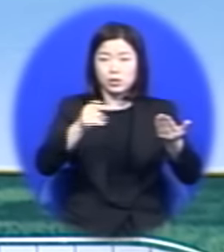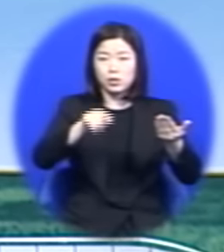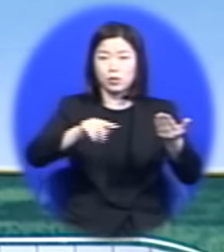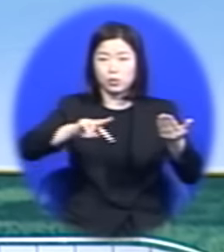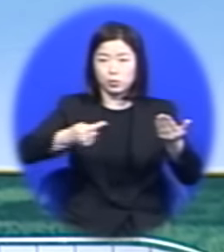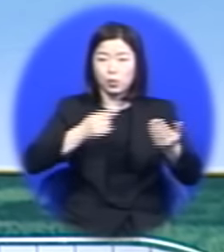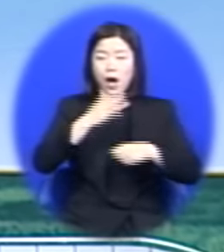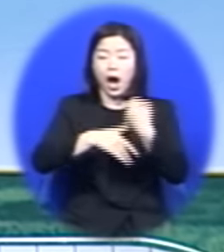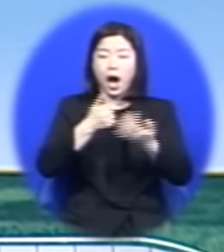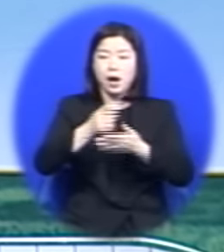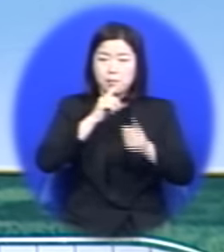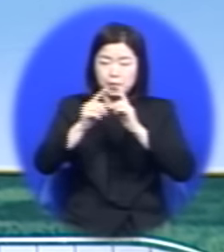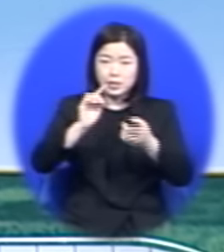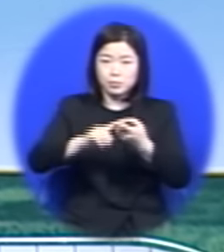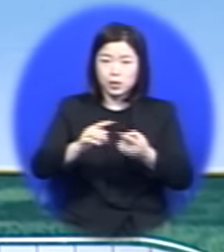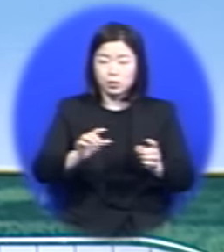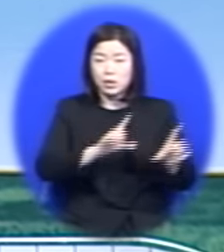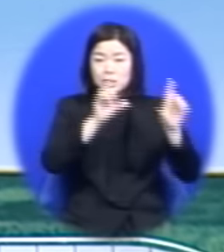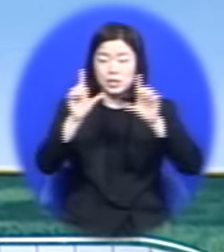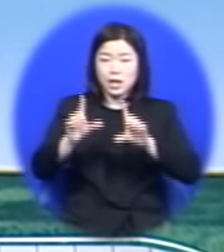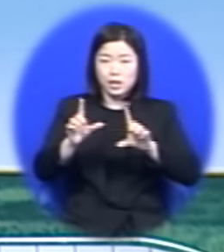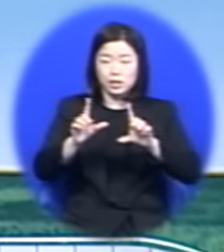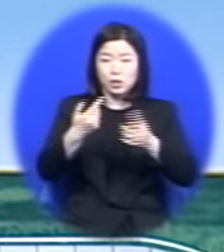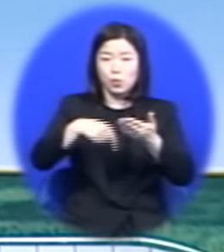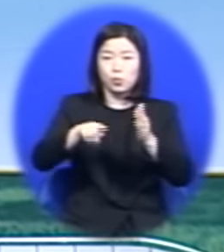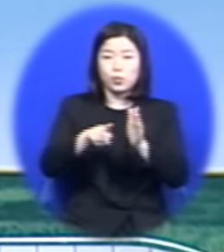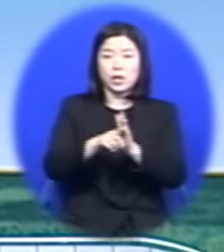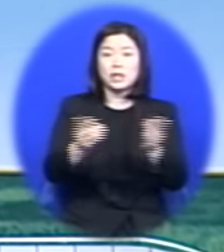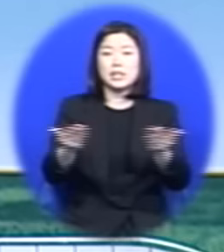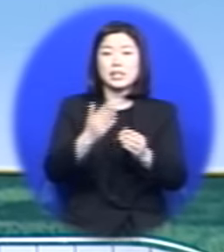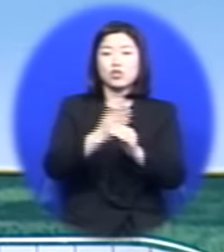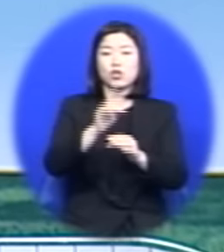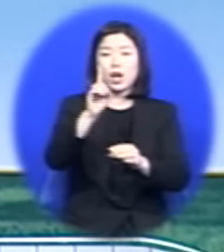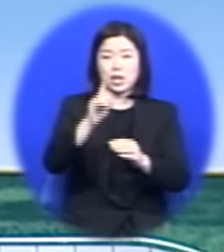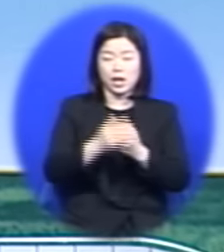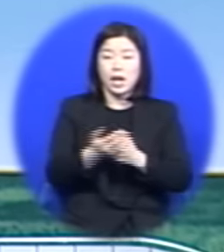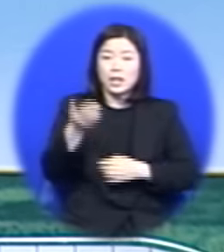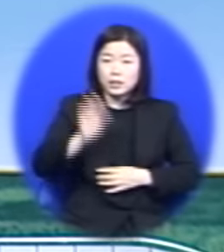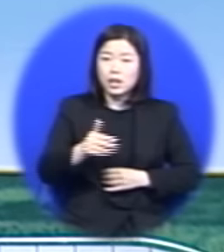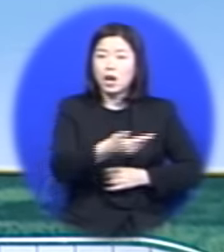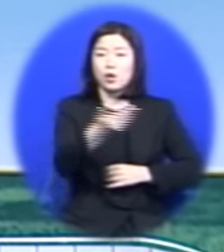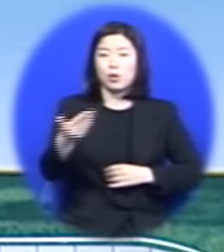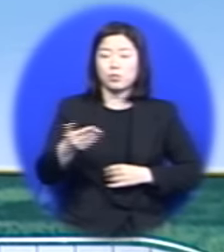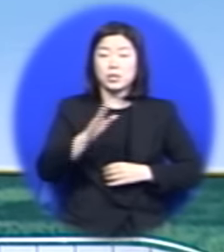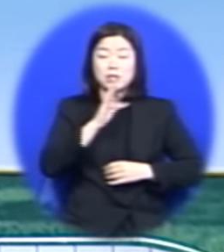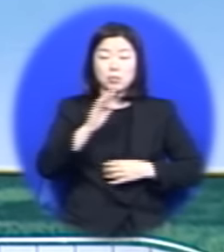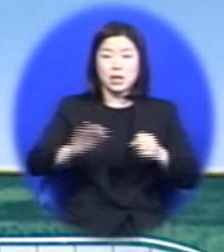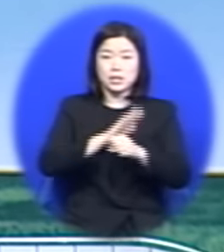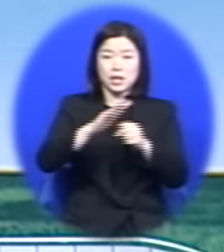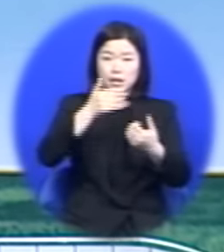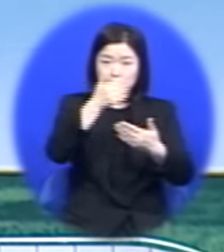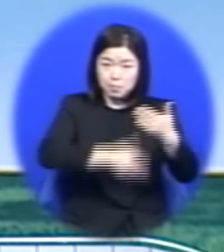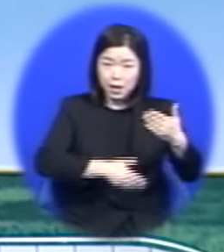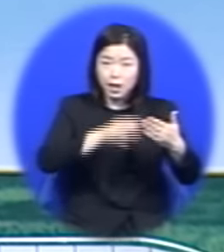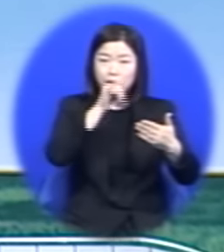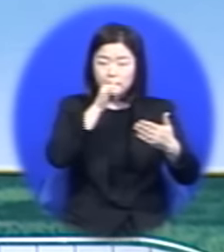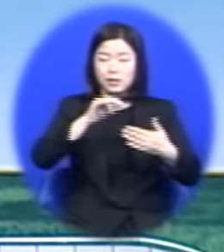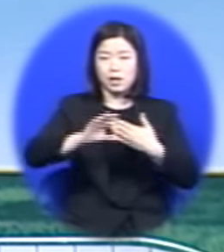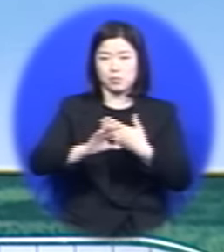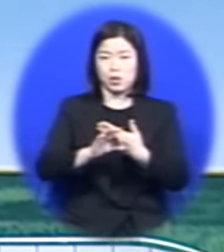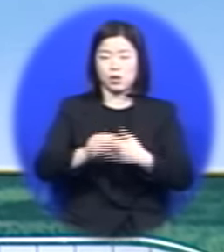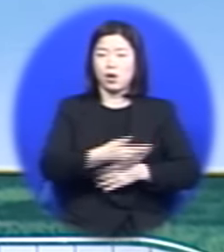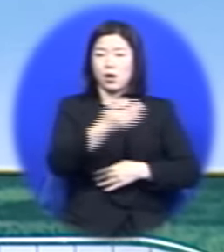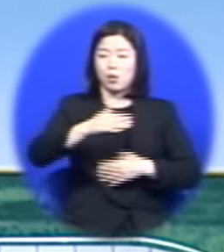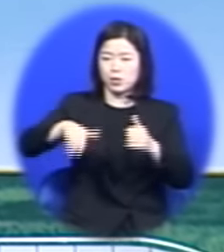하나님의 말씀대로 살아보려고 하는 일 중에 하나입니다. 그러나 만약에 여러분이 사랑이 빠져 있다면 여러분이